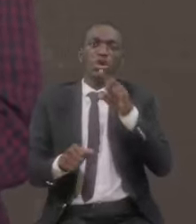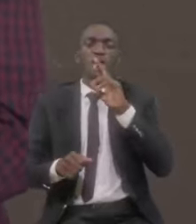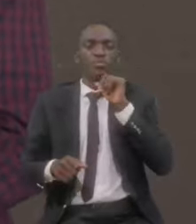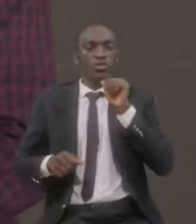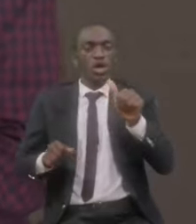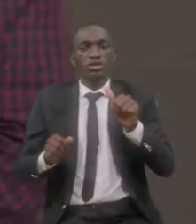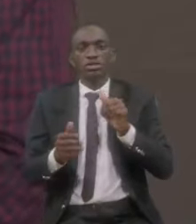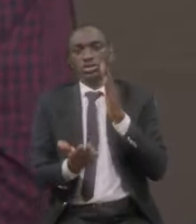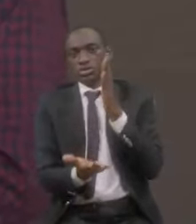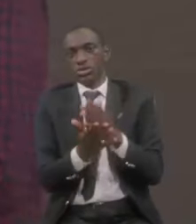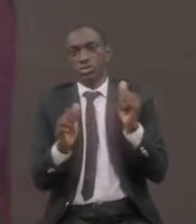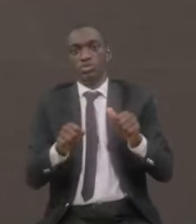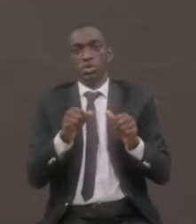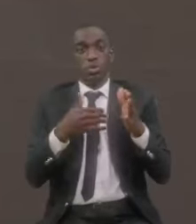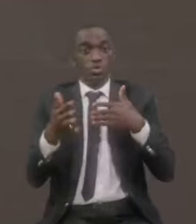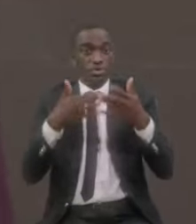de suite.